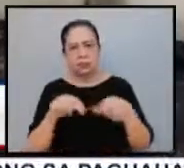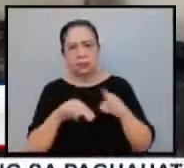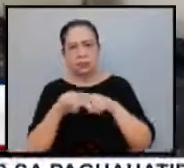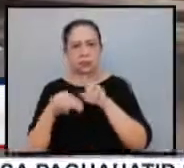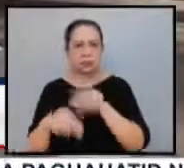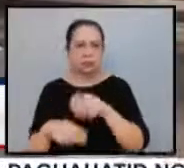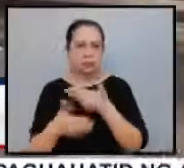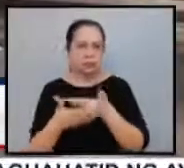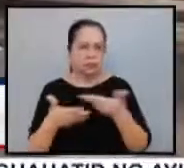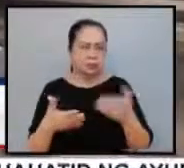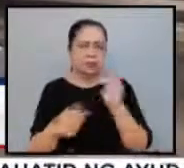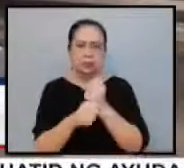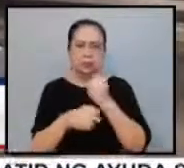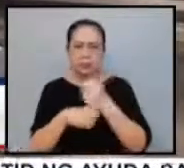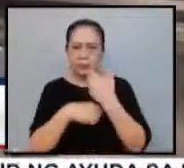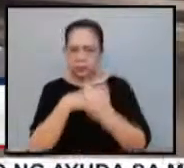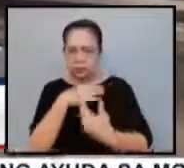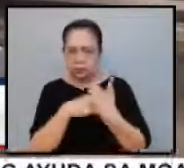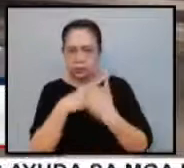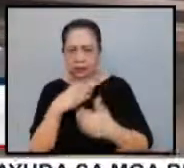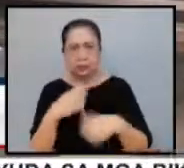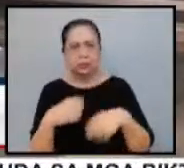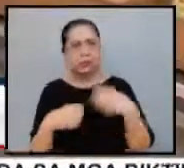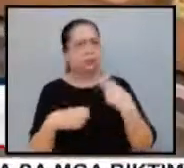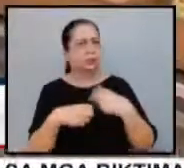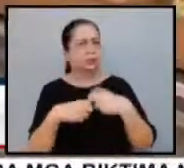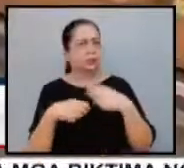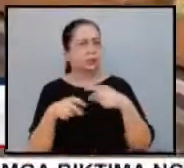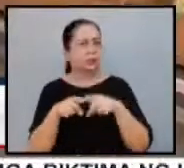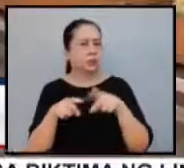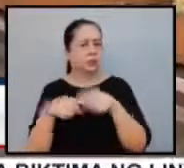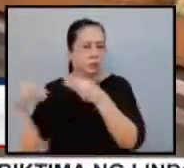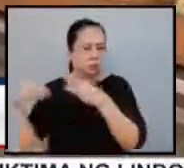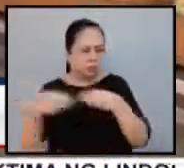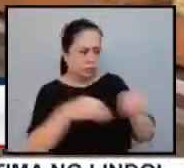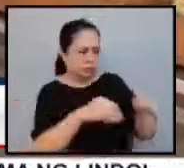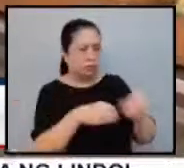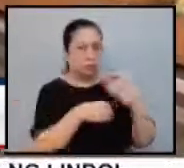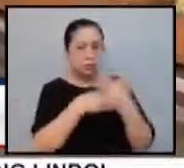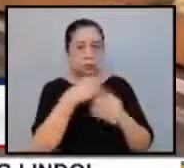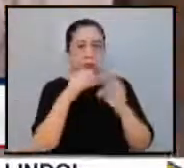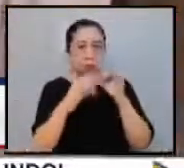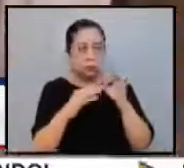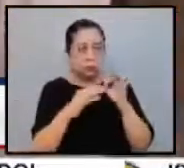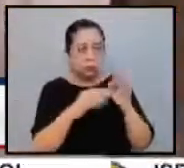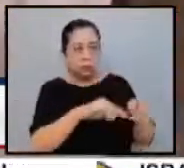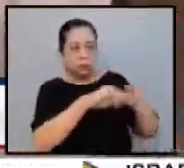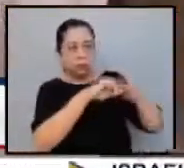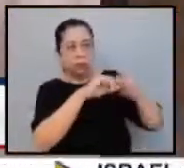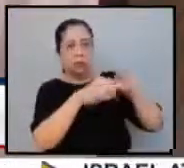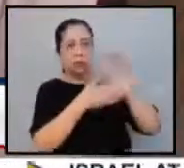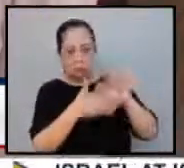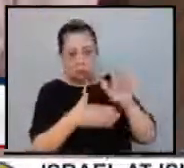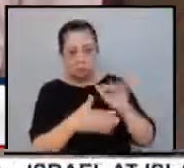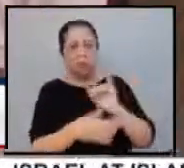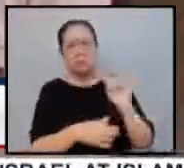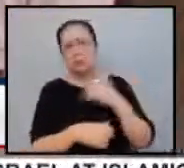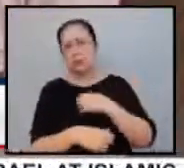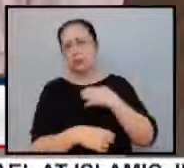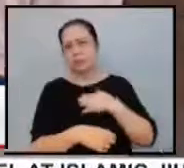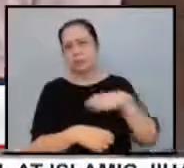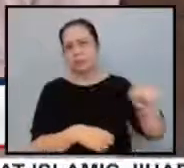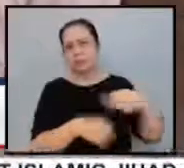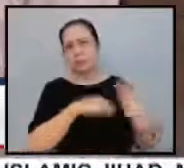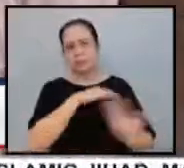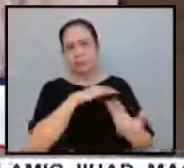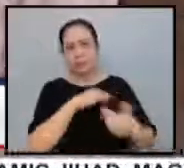ng tinapay. Mahihirapan din umano silang ibenta ang kanilang tinapay kung magtataas sila ng presyo. Kaya isa sa nakikita nilang alternatibo